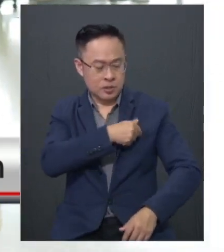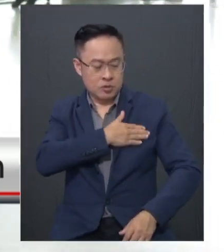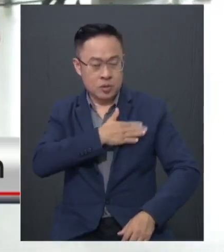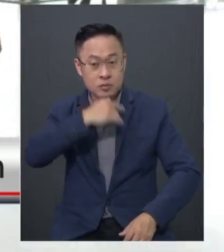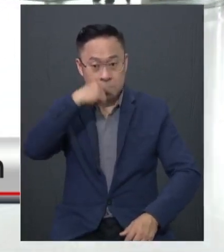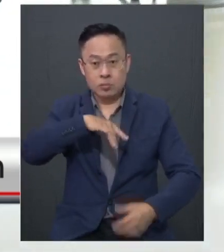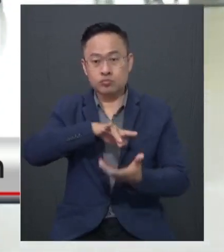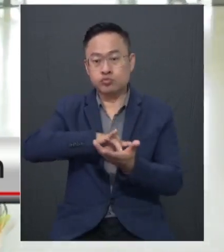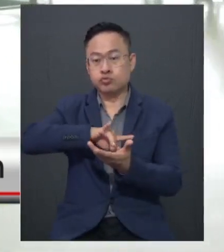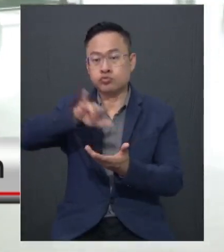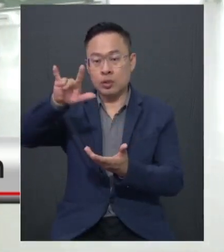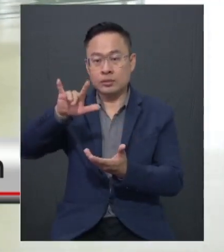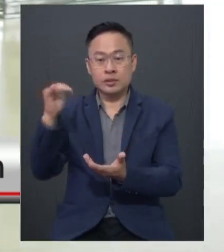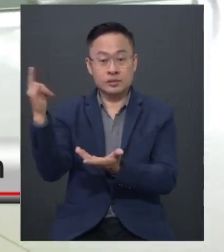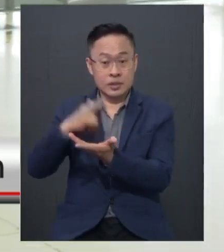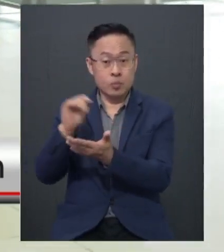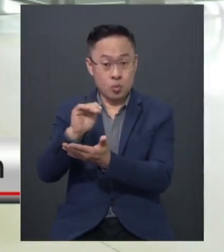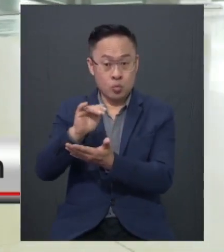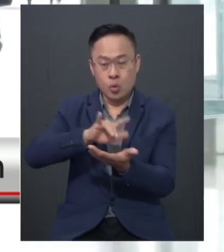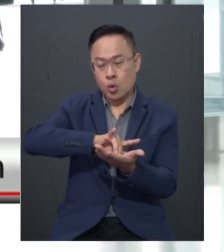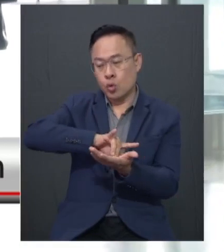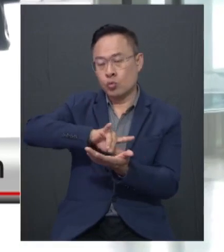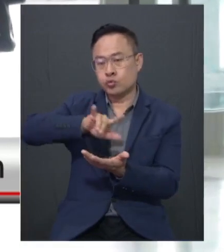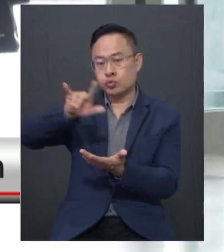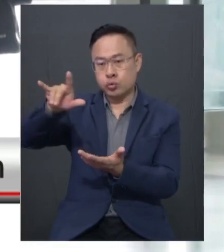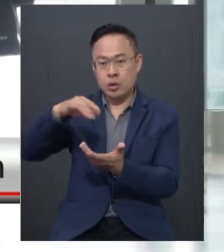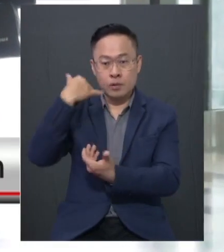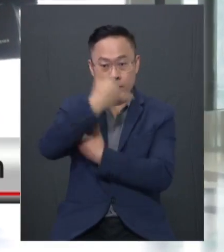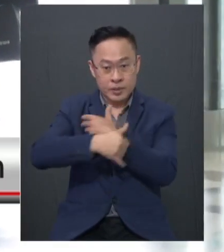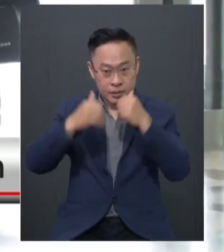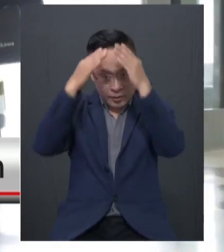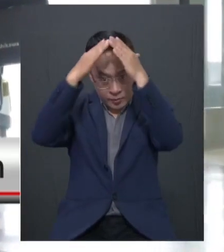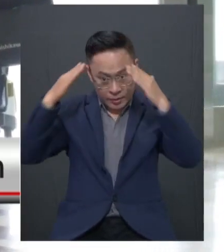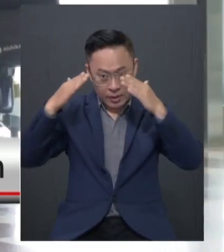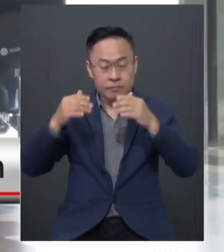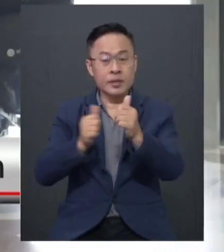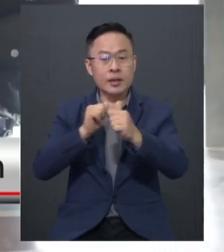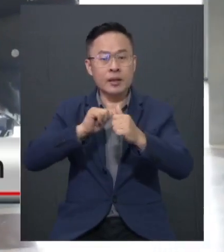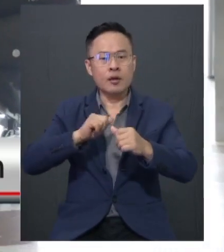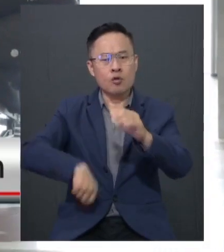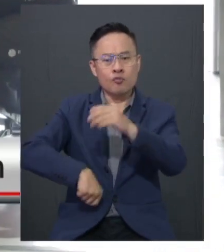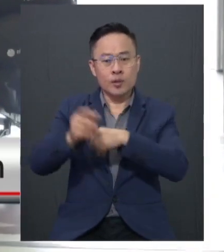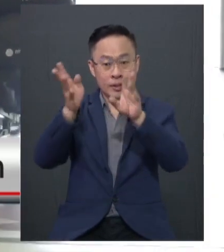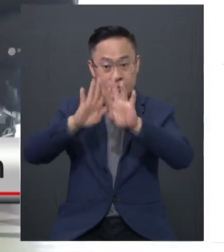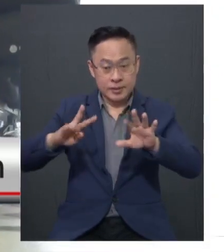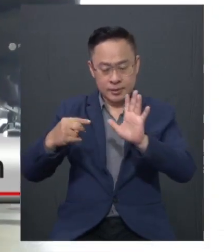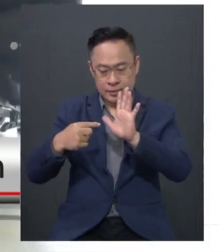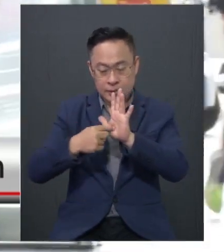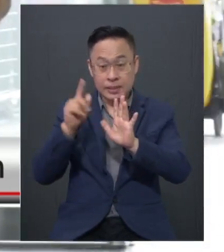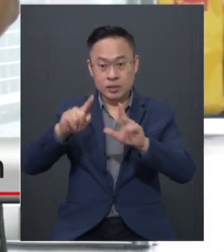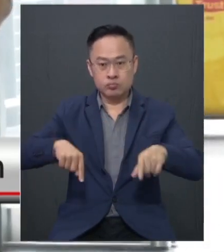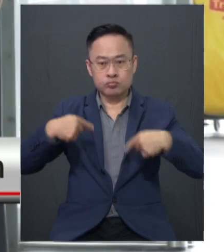ากาศยานสุวรรณภูมินะครับไปยังประเทศเวียดนามเพื่อเตรียมตัวลงแข่งฟุตบอลชิงแชมป์อาเซียนรอบชิงชนะเลิศเกมแร